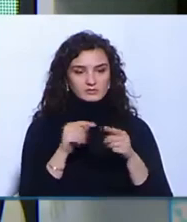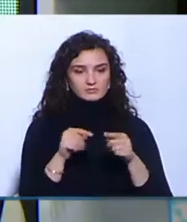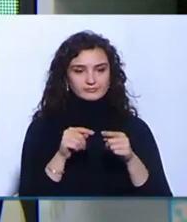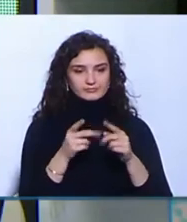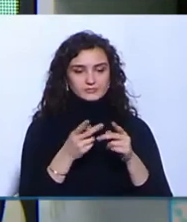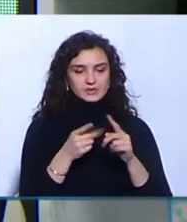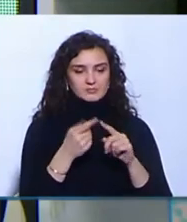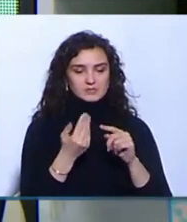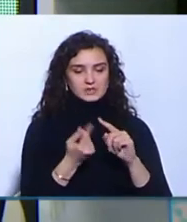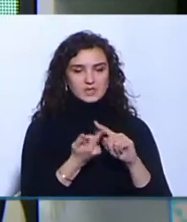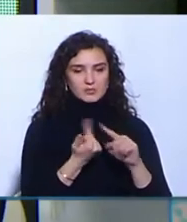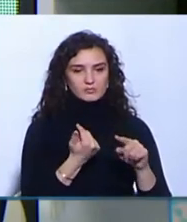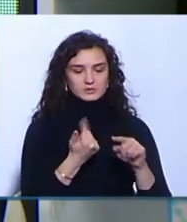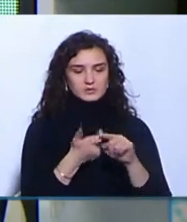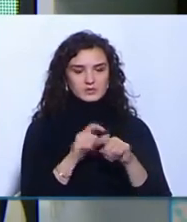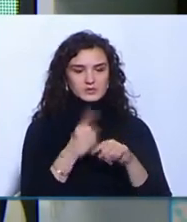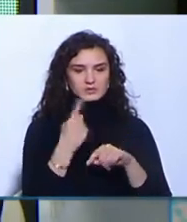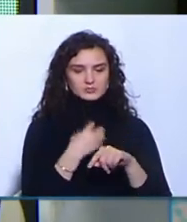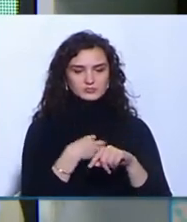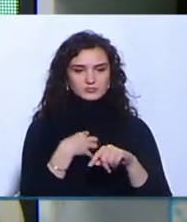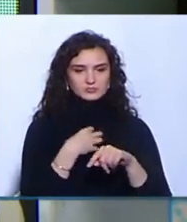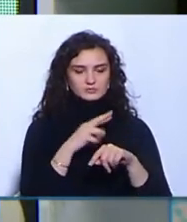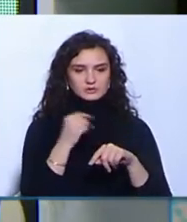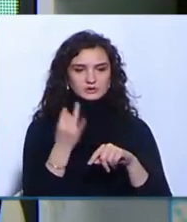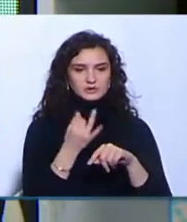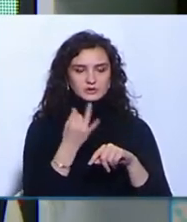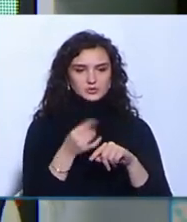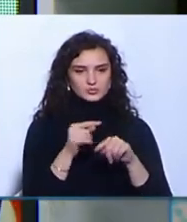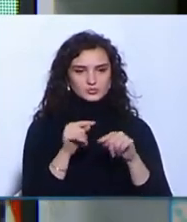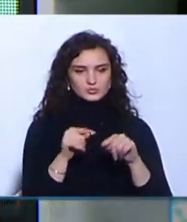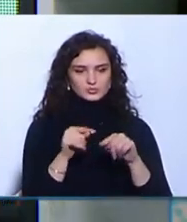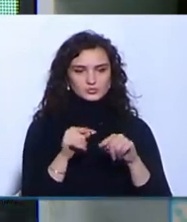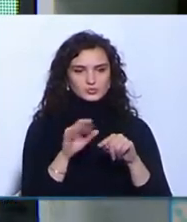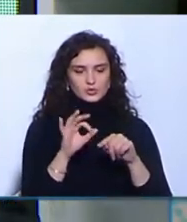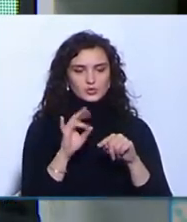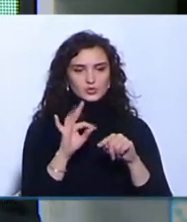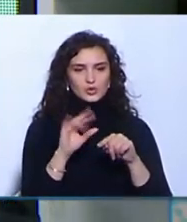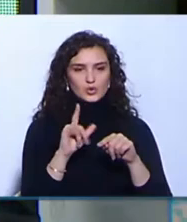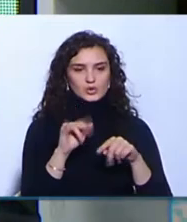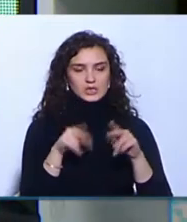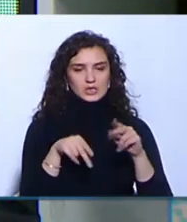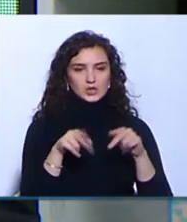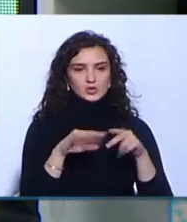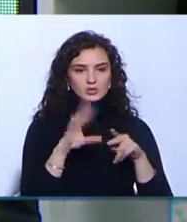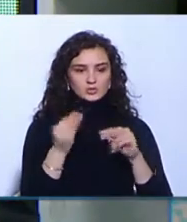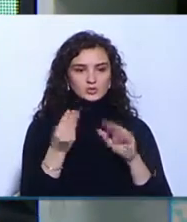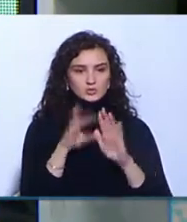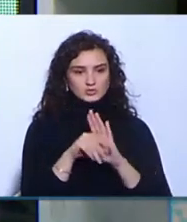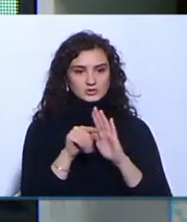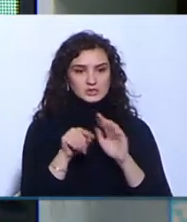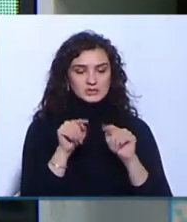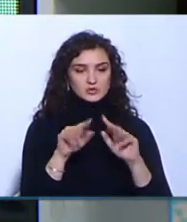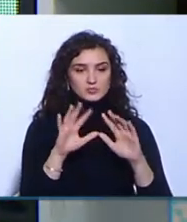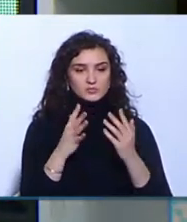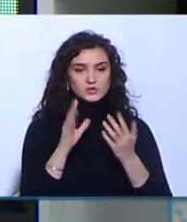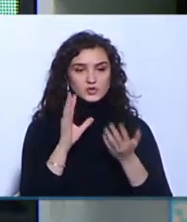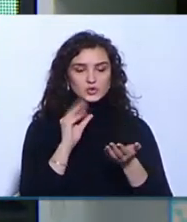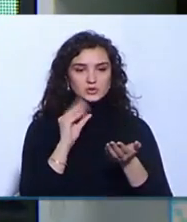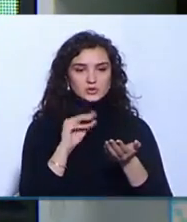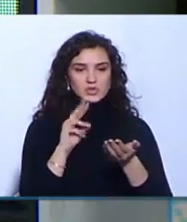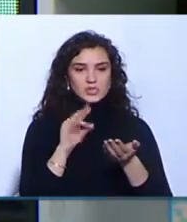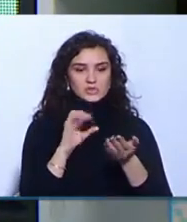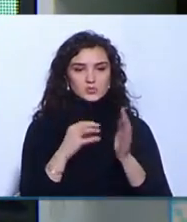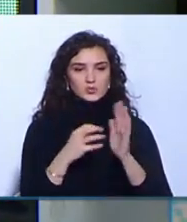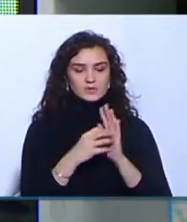კვანძის ამოკვეთით. აქ არის ერთი ძალიან მნიშვნელოვანი და საინტერესო მომენტი ონკოლოგიაში და ქირურგიაში და საერთოდ ლიმფოლოგიაში. იმ შემთხვევაში, როდესაც